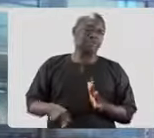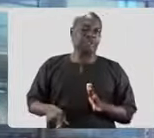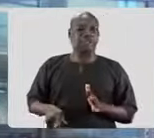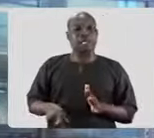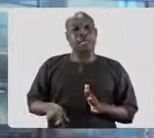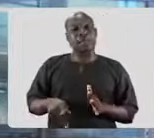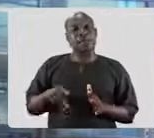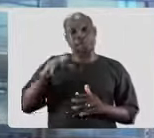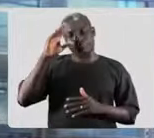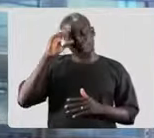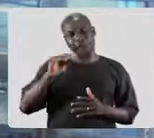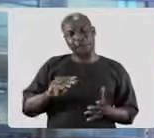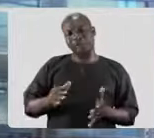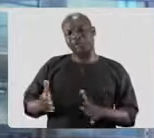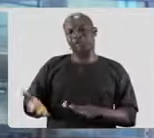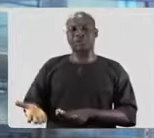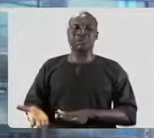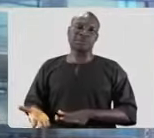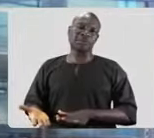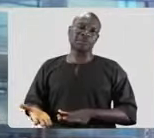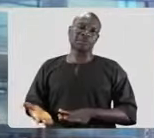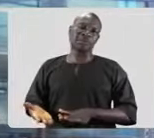agye ne nkwa afi ne nsam yayaaya.